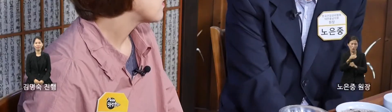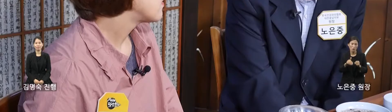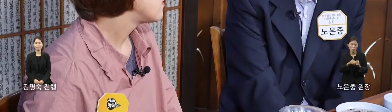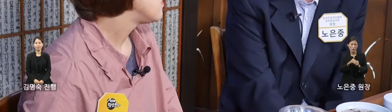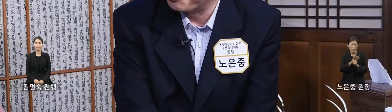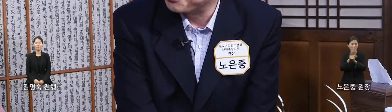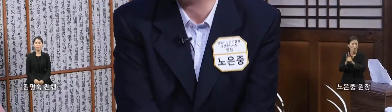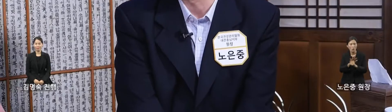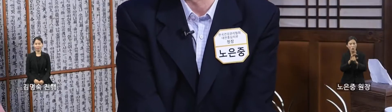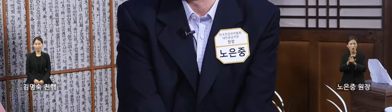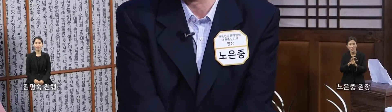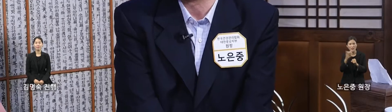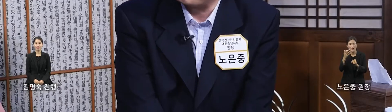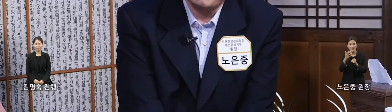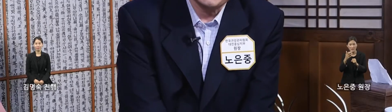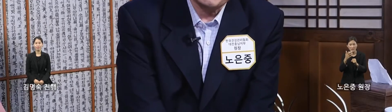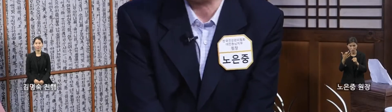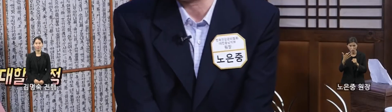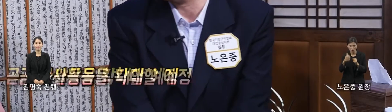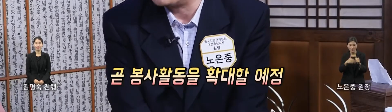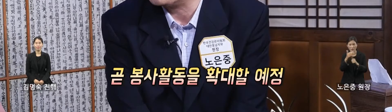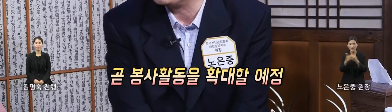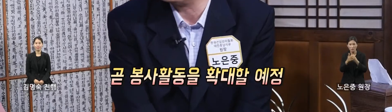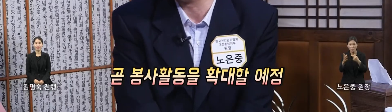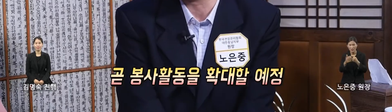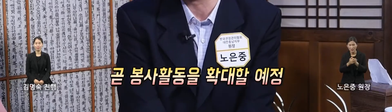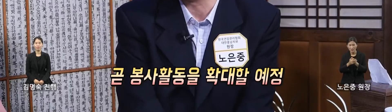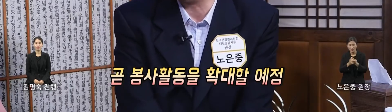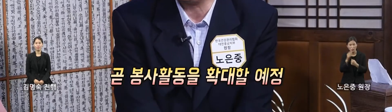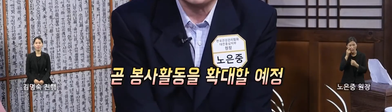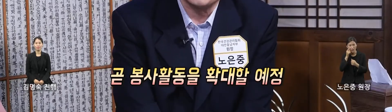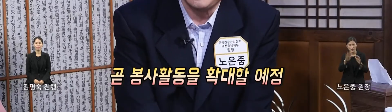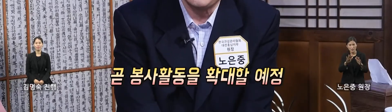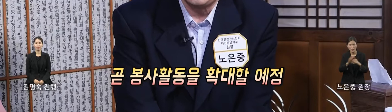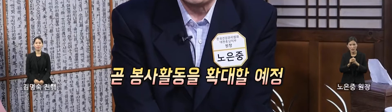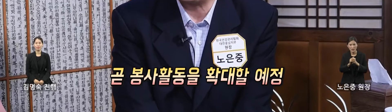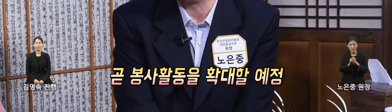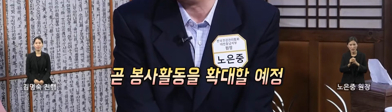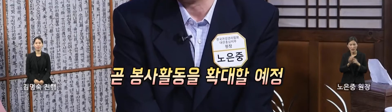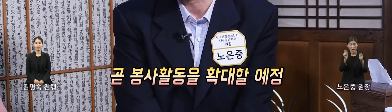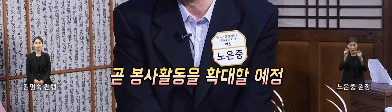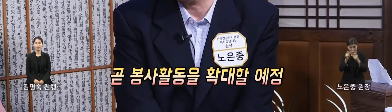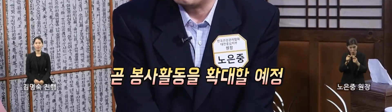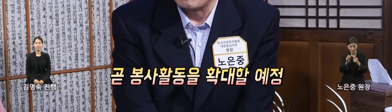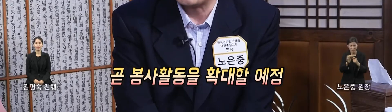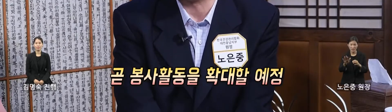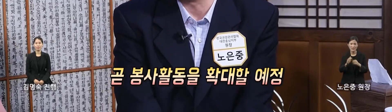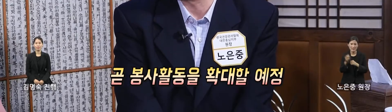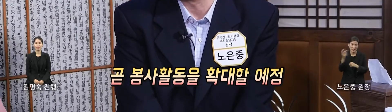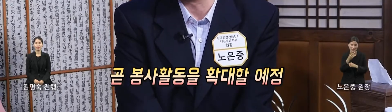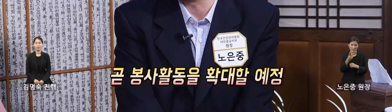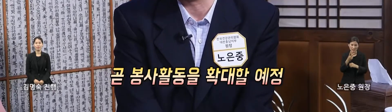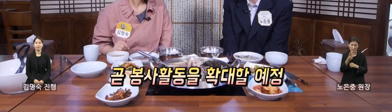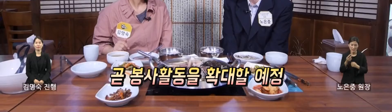축소했지만 곧 뭐 상황이 바뀌게 되면 항상 저희가 기존에 해왔던 그 봉사활동